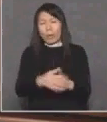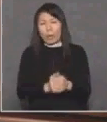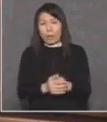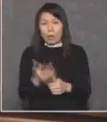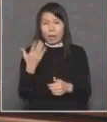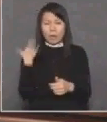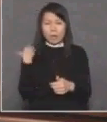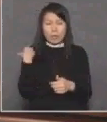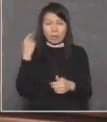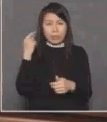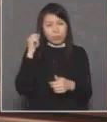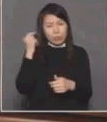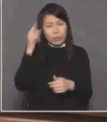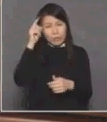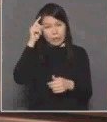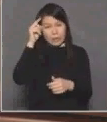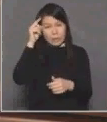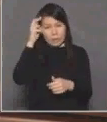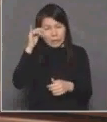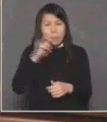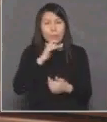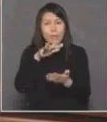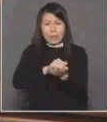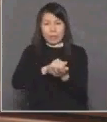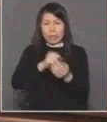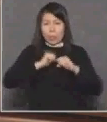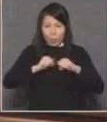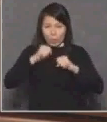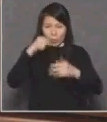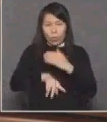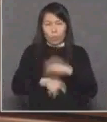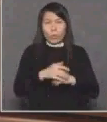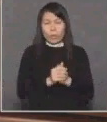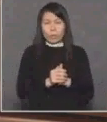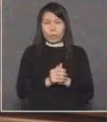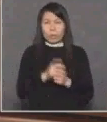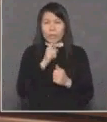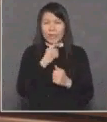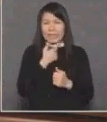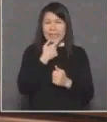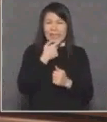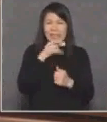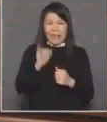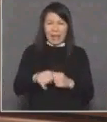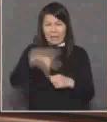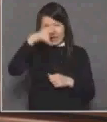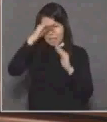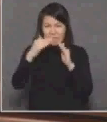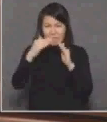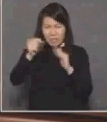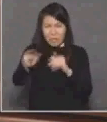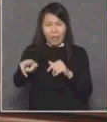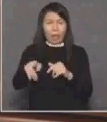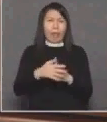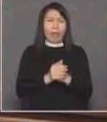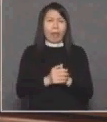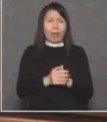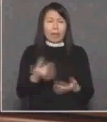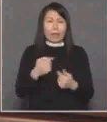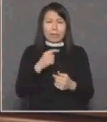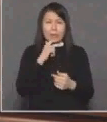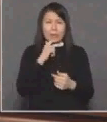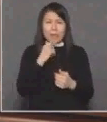嘅佔領運動裏面，他們是以嘲諷官員為反對